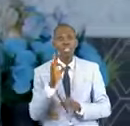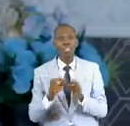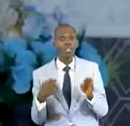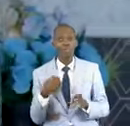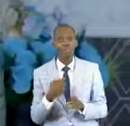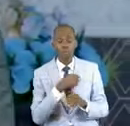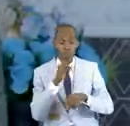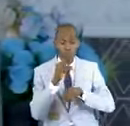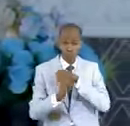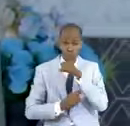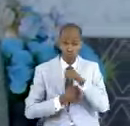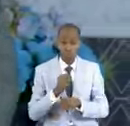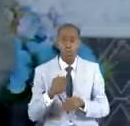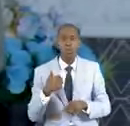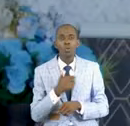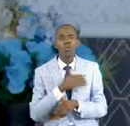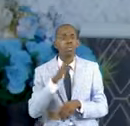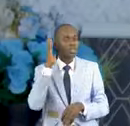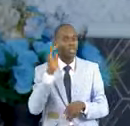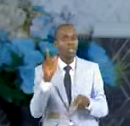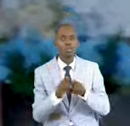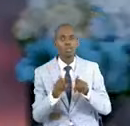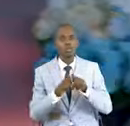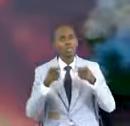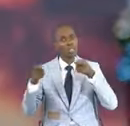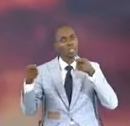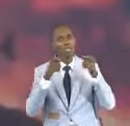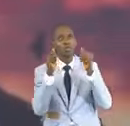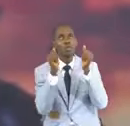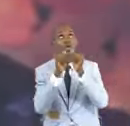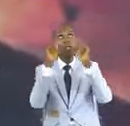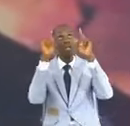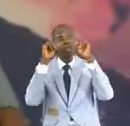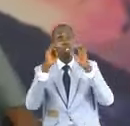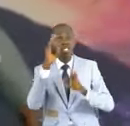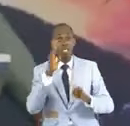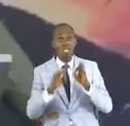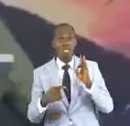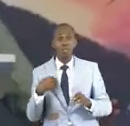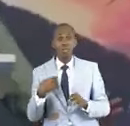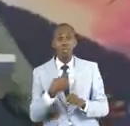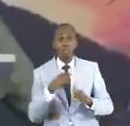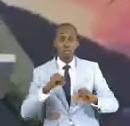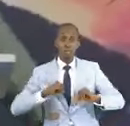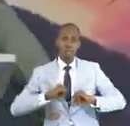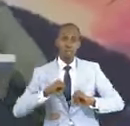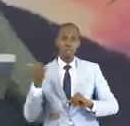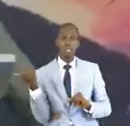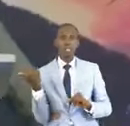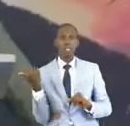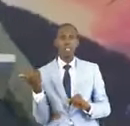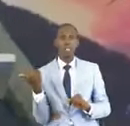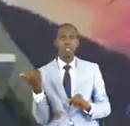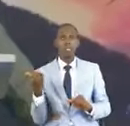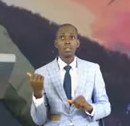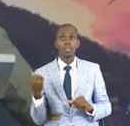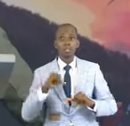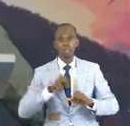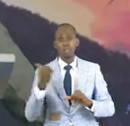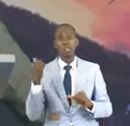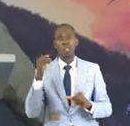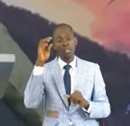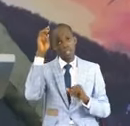hụkwa ahụhụ, anyị ga-esokwa Kraịst bụrụ eze. Ọ bụrụ na anyị gọnarị Kraịst n'oge anyị na-ahụju anya,